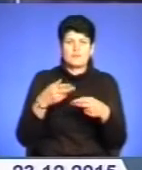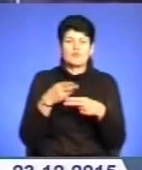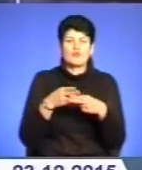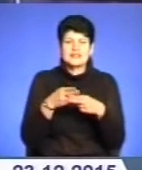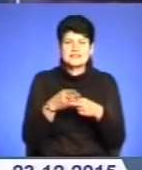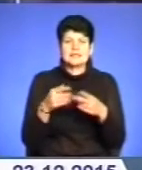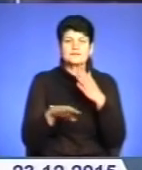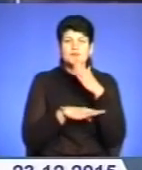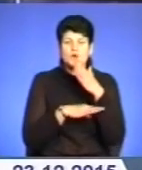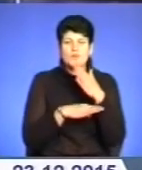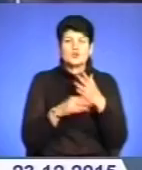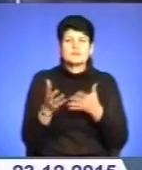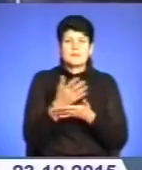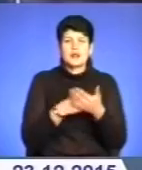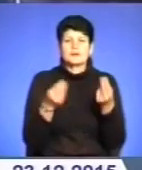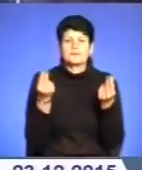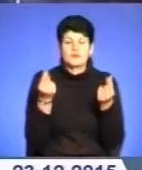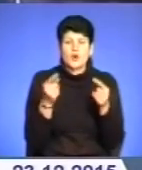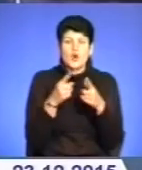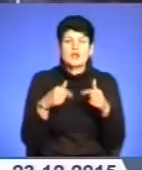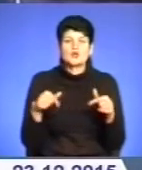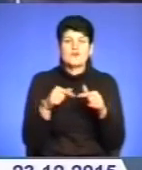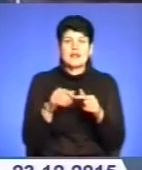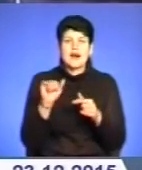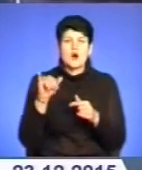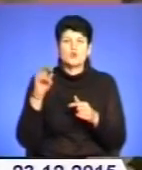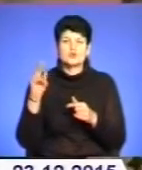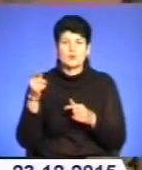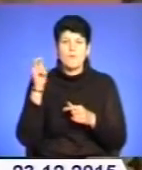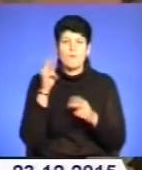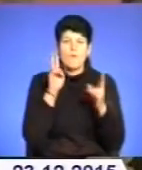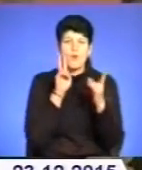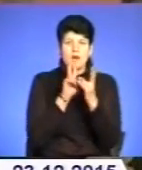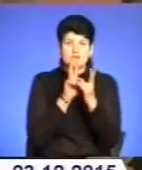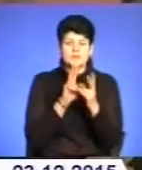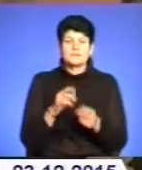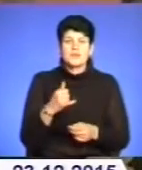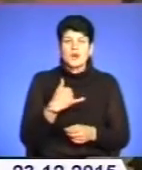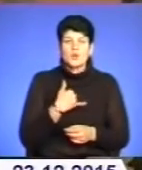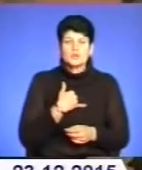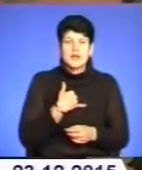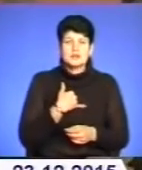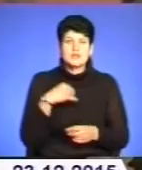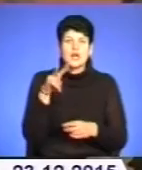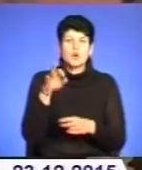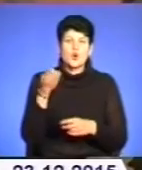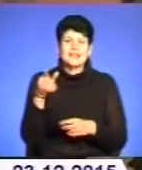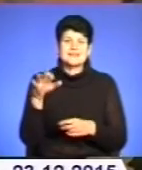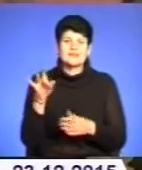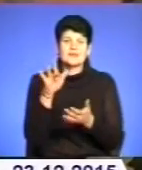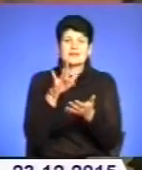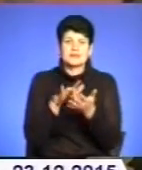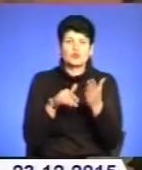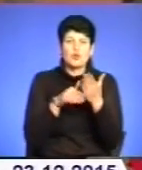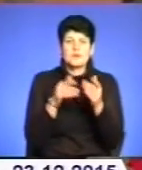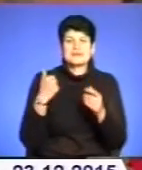волонтери логістичного центру допомоги бійцям АТО організували аукціон побачень. У нас на логістичний центр допомоги бійцям АТО було